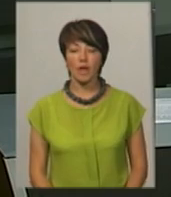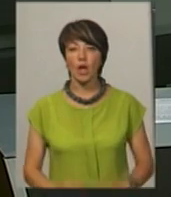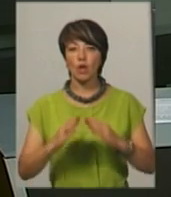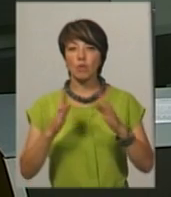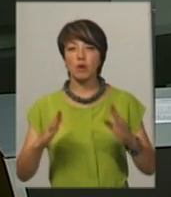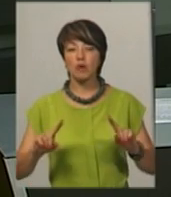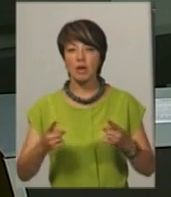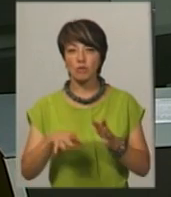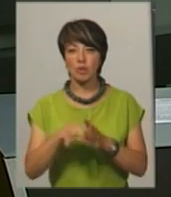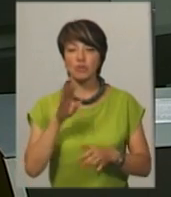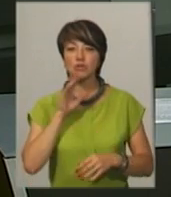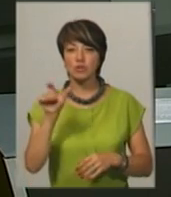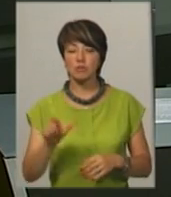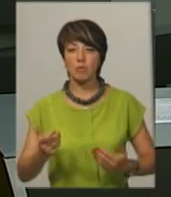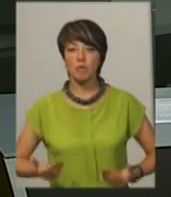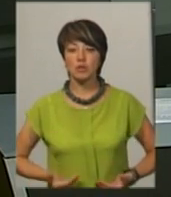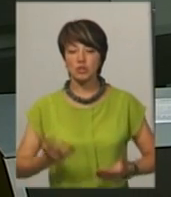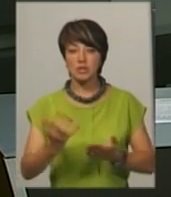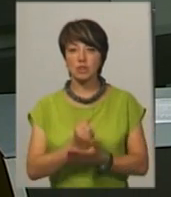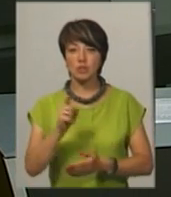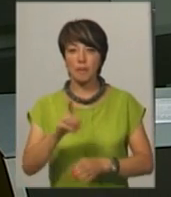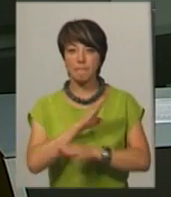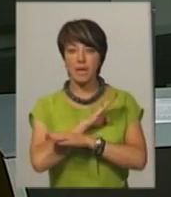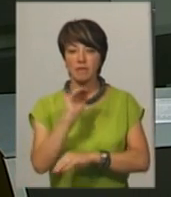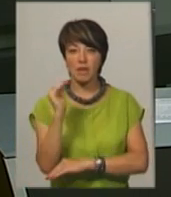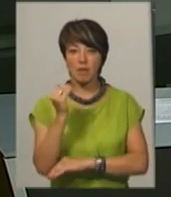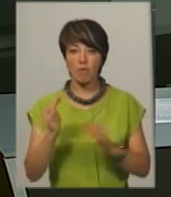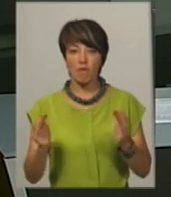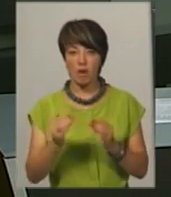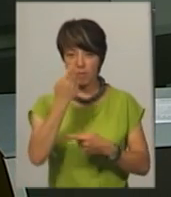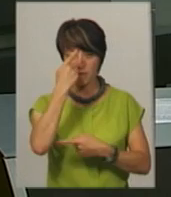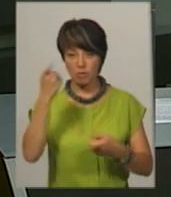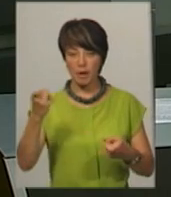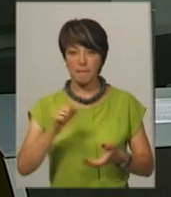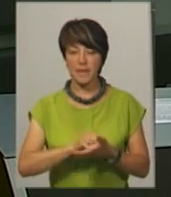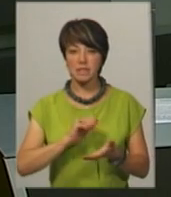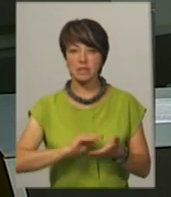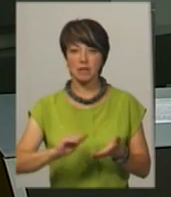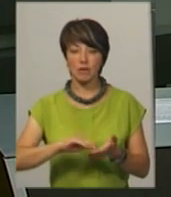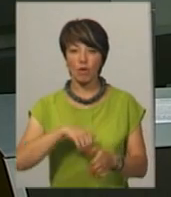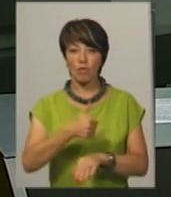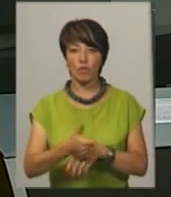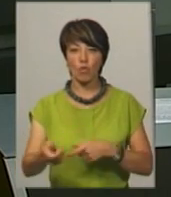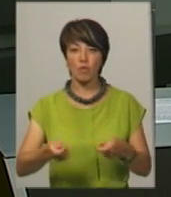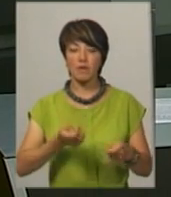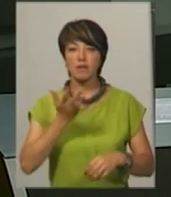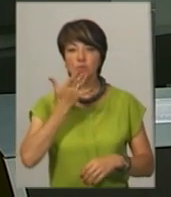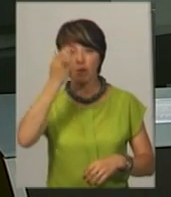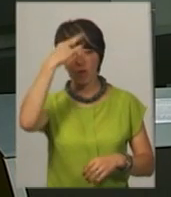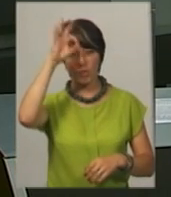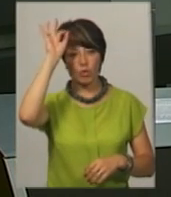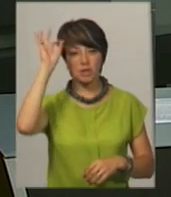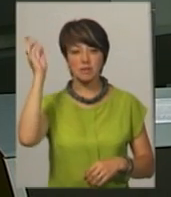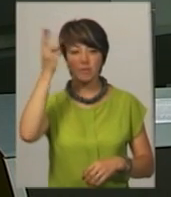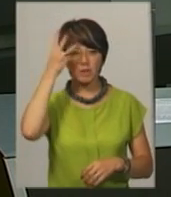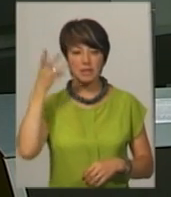Домашній арешт обрали жінці, в помешканні котрої знайшли мертве немовля. Про це повідомляє прес-секретар Головного управління Національної поліції